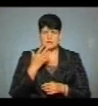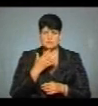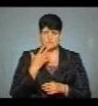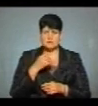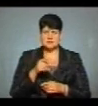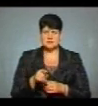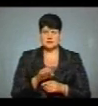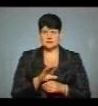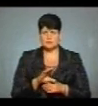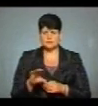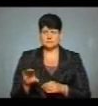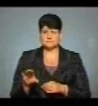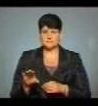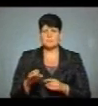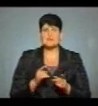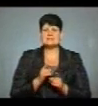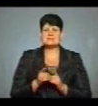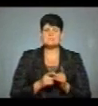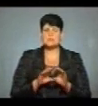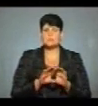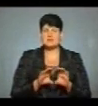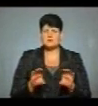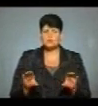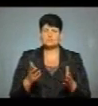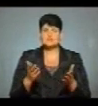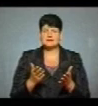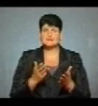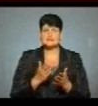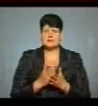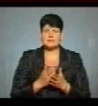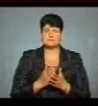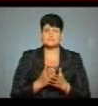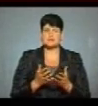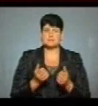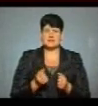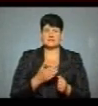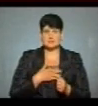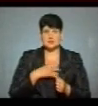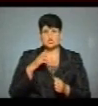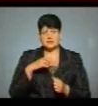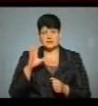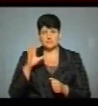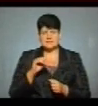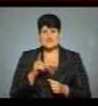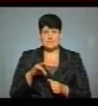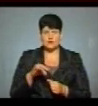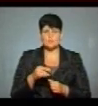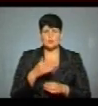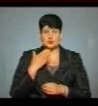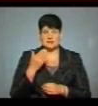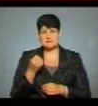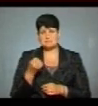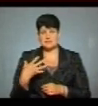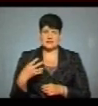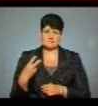їх поверхню. Ми замінюємо на труби, які вже є прийняті і в нашій країні, і всій Європі останніх 15-20